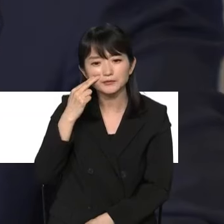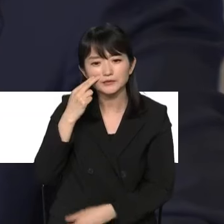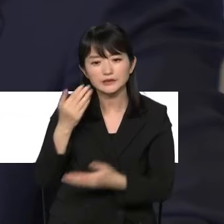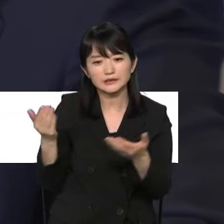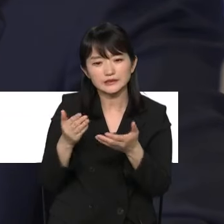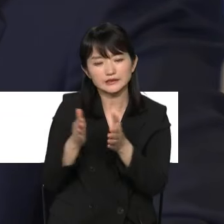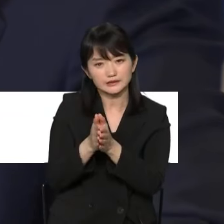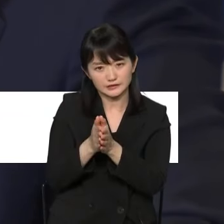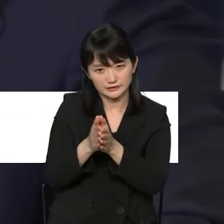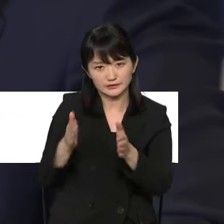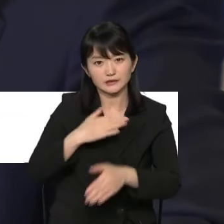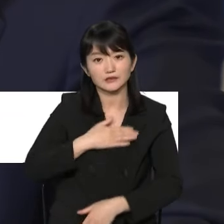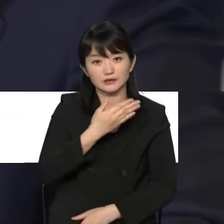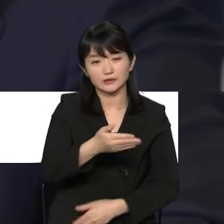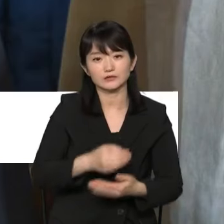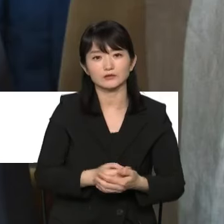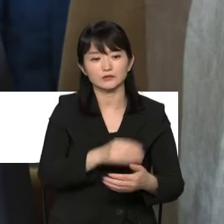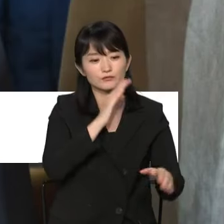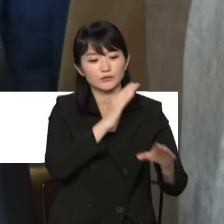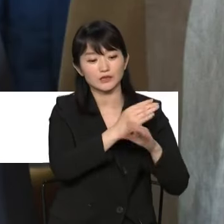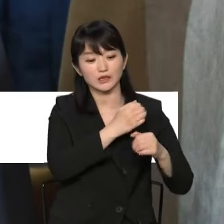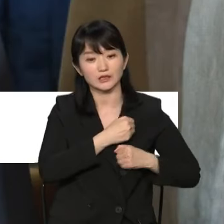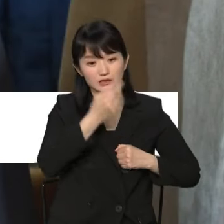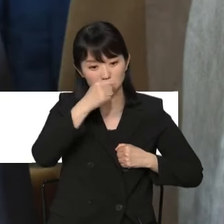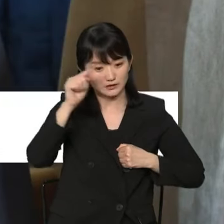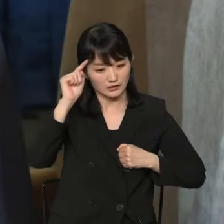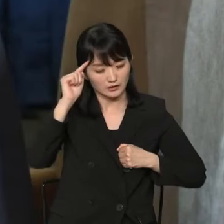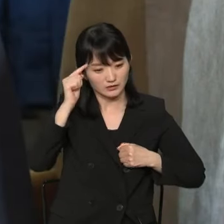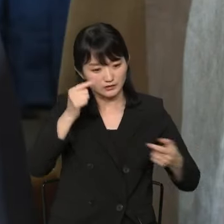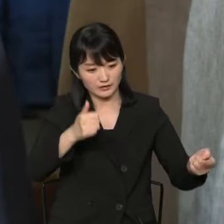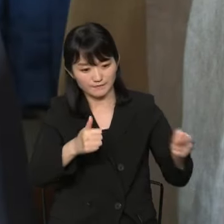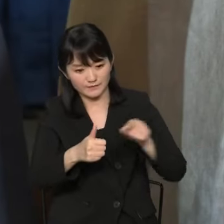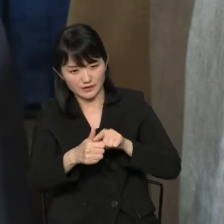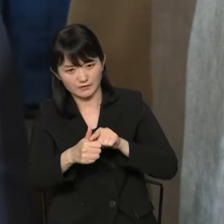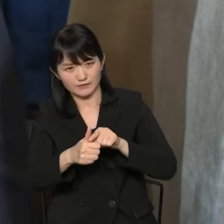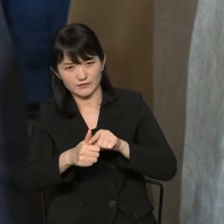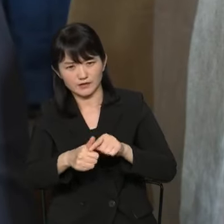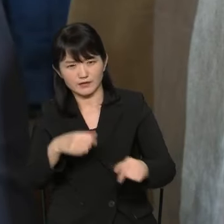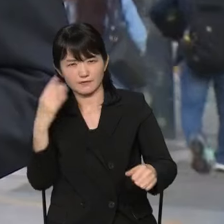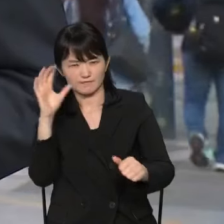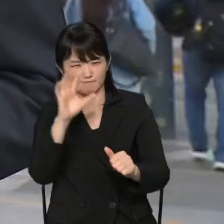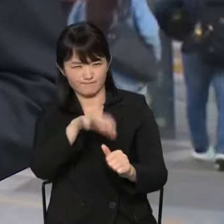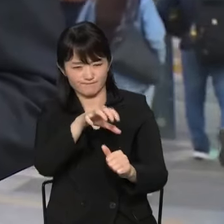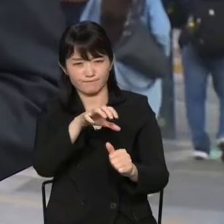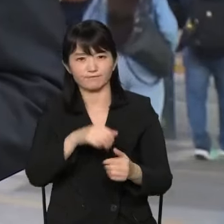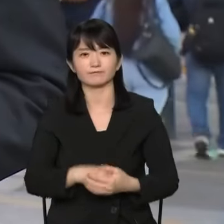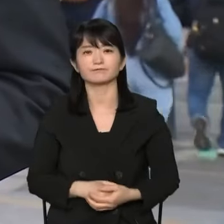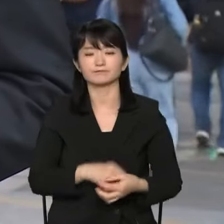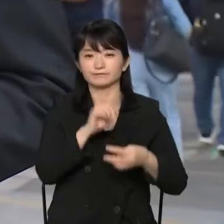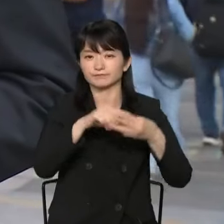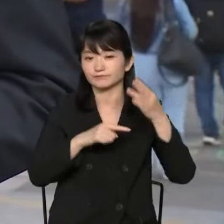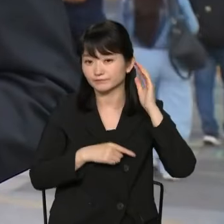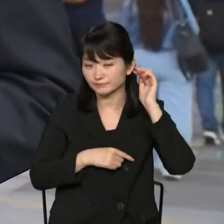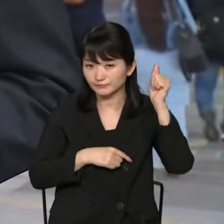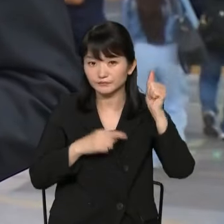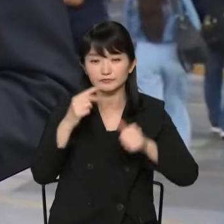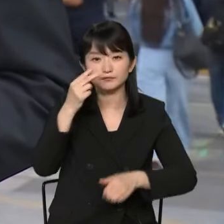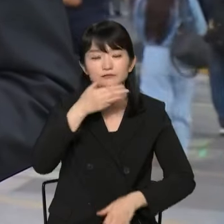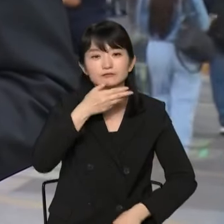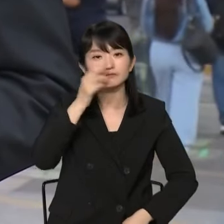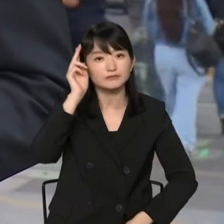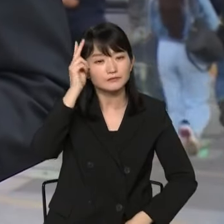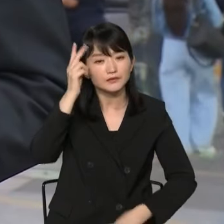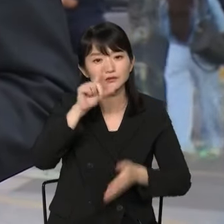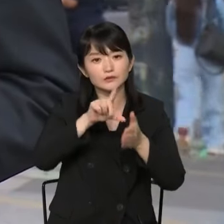알리고 북한군의 러시아 파병과 참전을 강력히 규탄했습니다. 윤 대통령은 현지 시간으로 내일